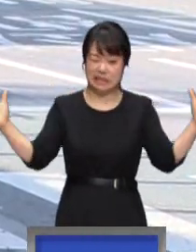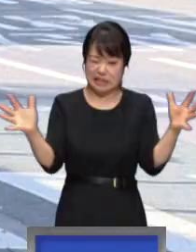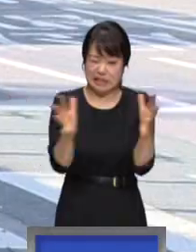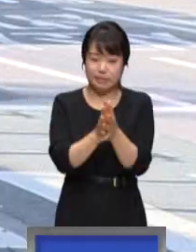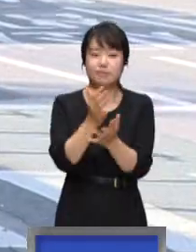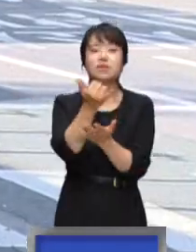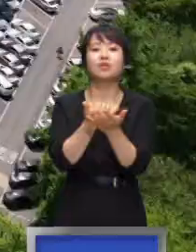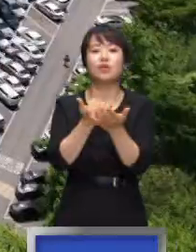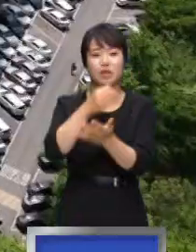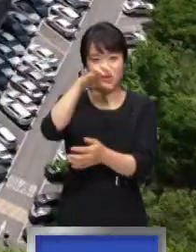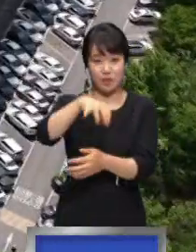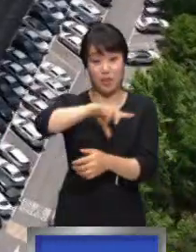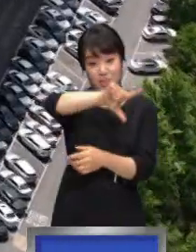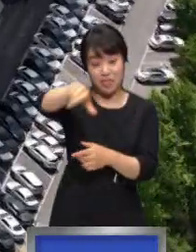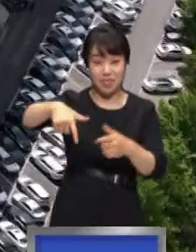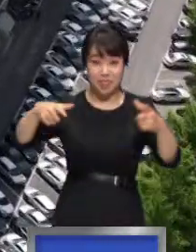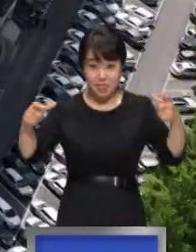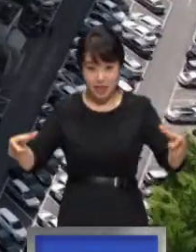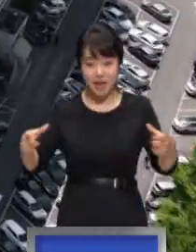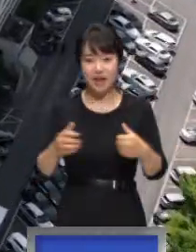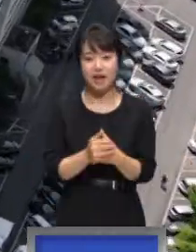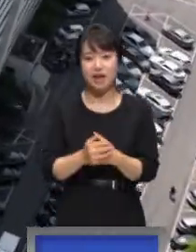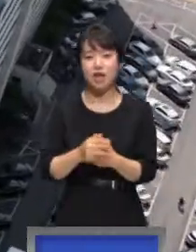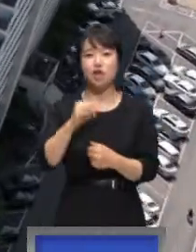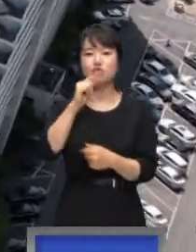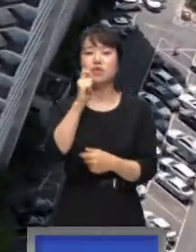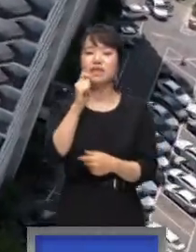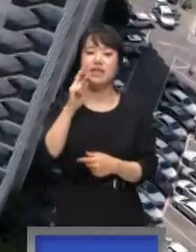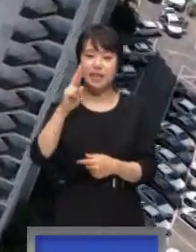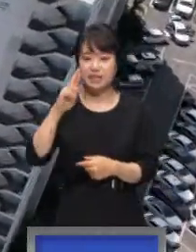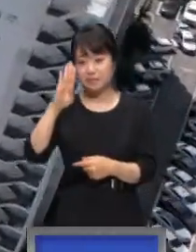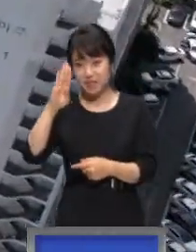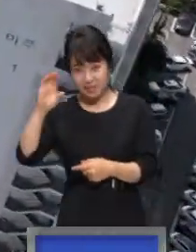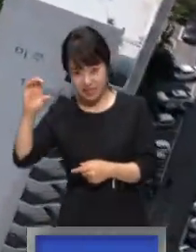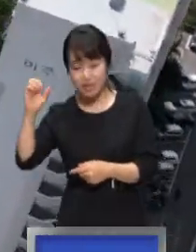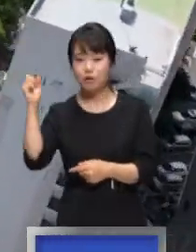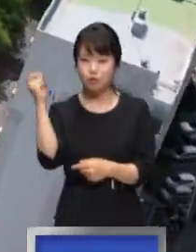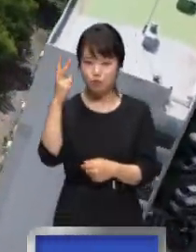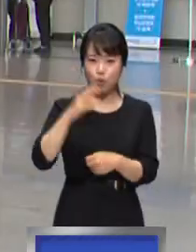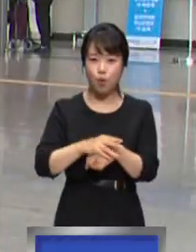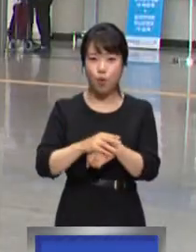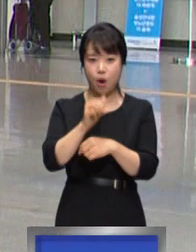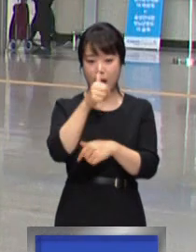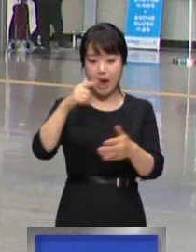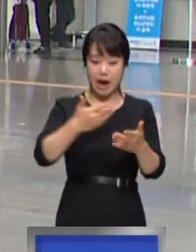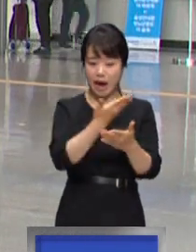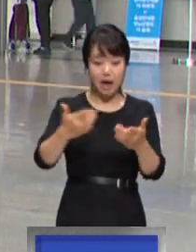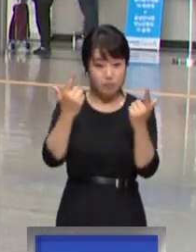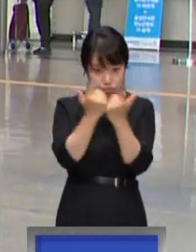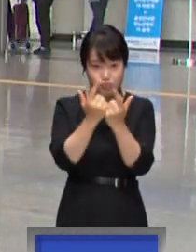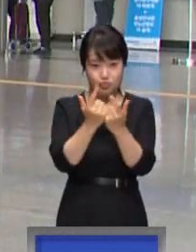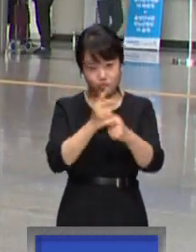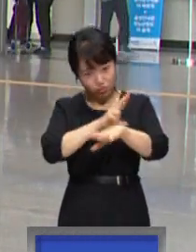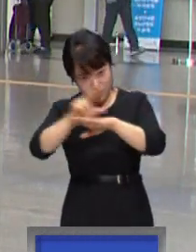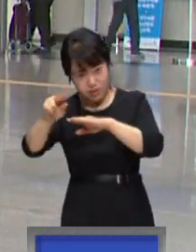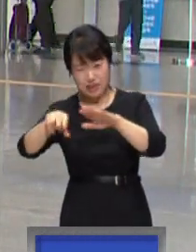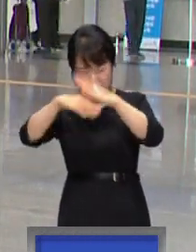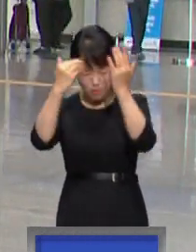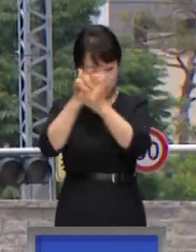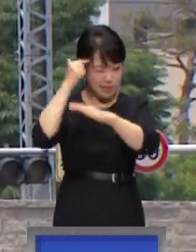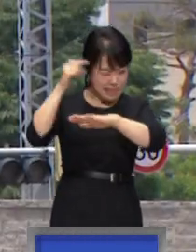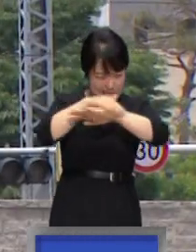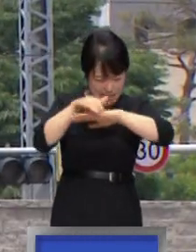있는 청량리역 일대. GTX BC 노선과 강북 횡단선 등 새로운 노선 확충